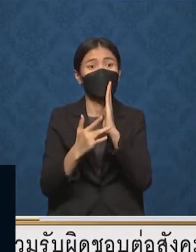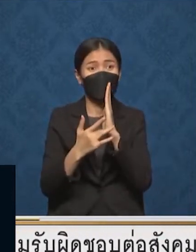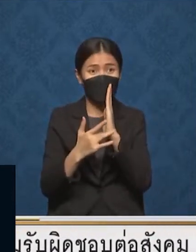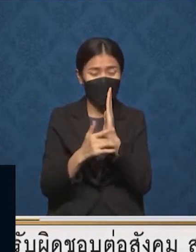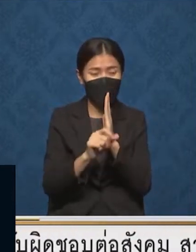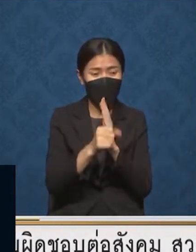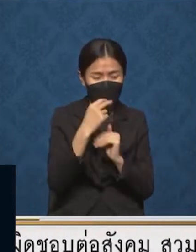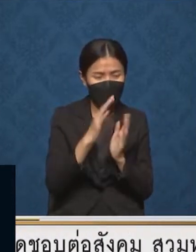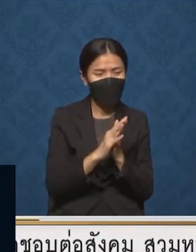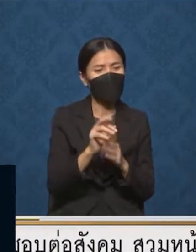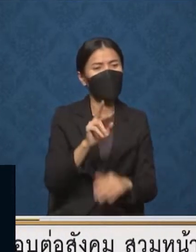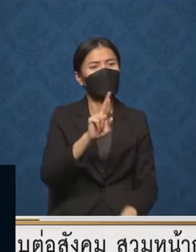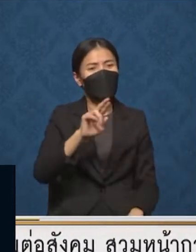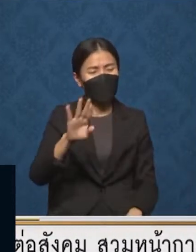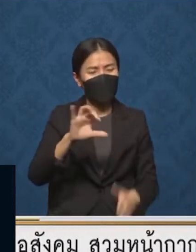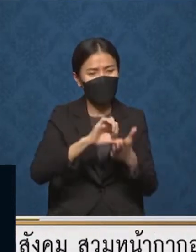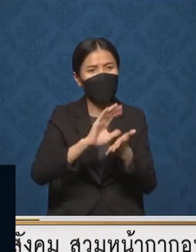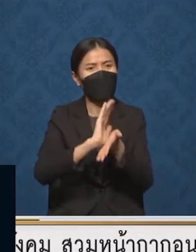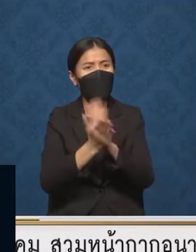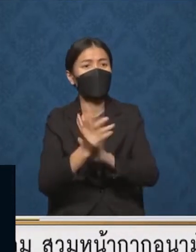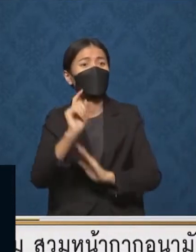ได